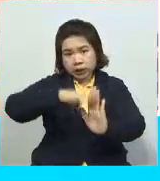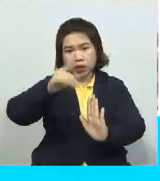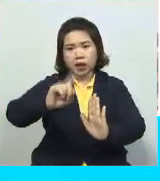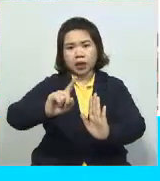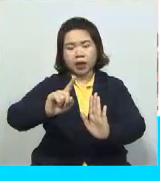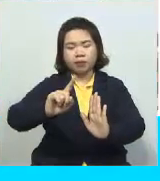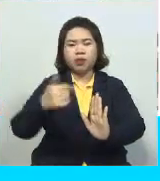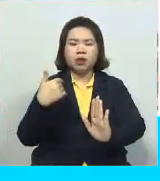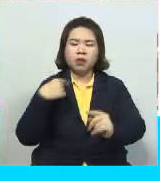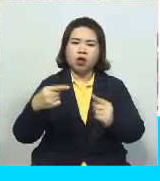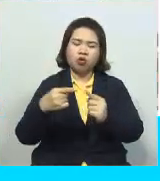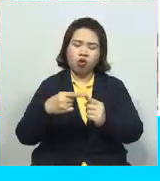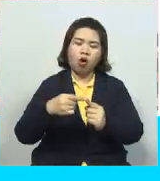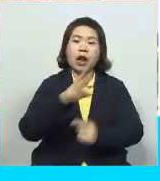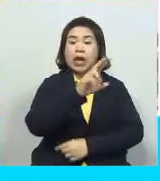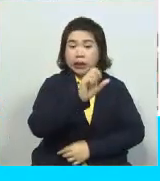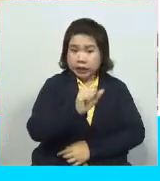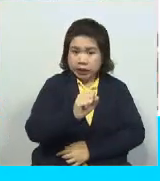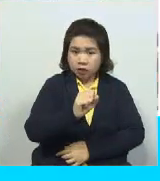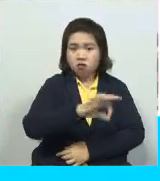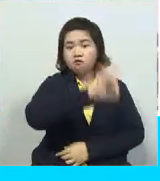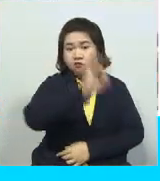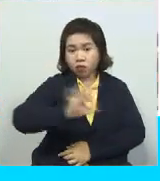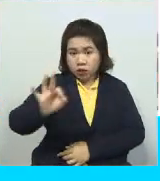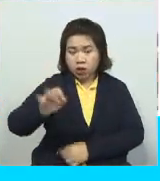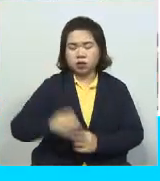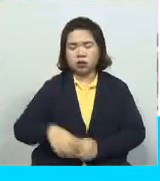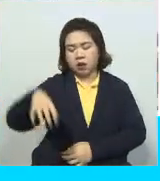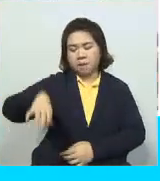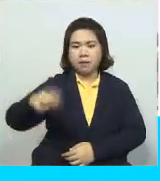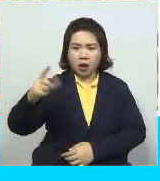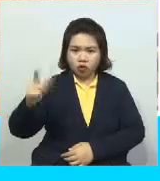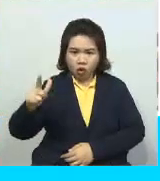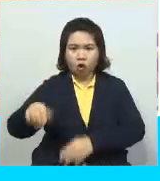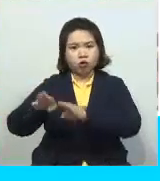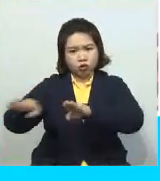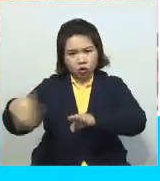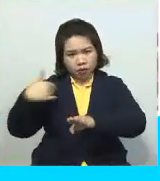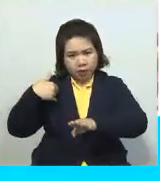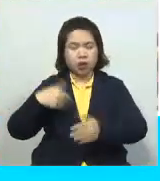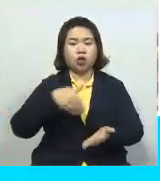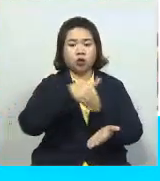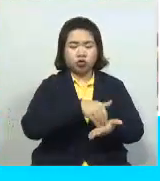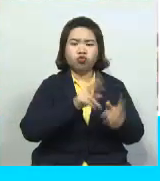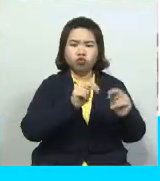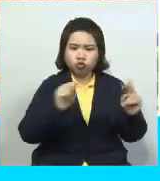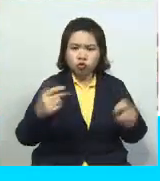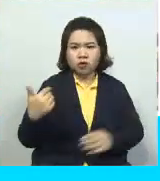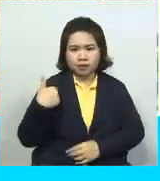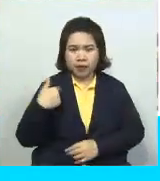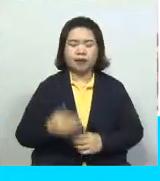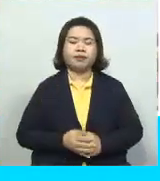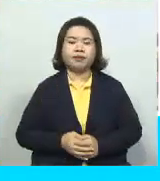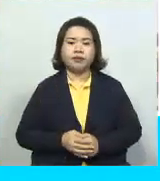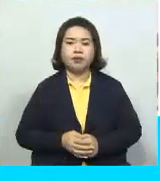แต่ฟิวเจอร์พาร์ครังสิตในส่วนของเมืองทองธานีที่ศูนย์ราชการในส่วนภาคใต้ก็จะมีใน